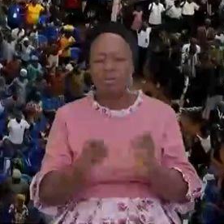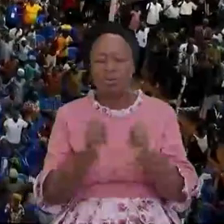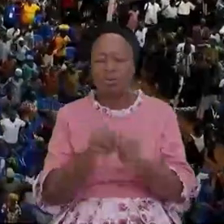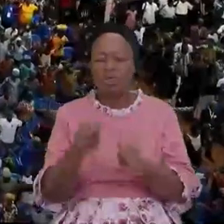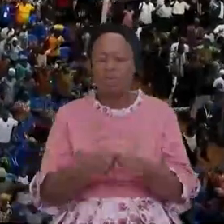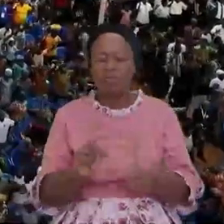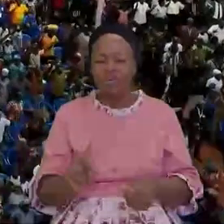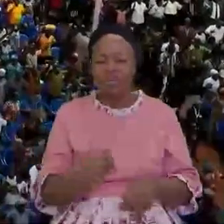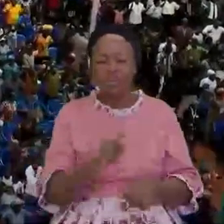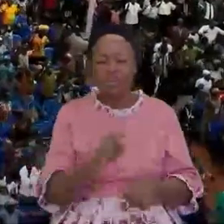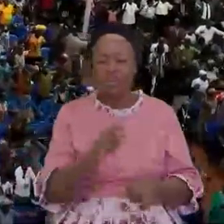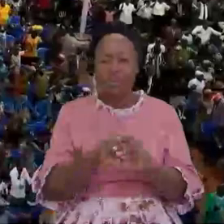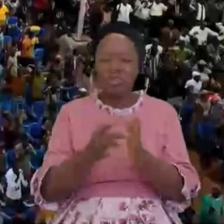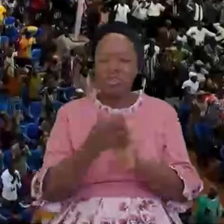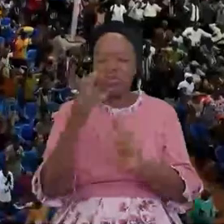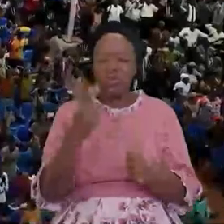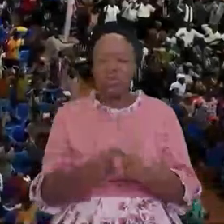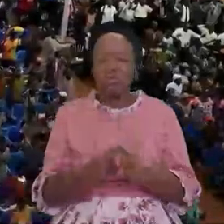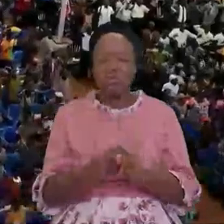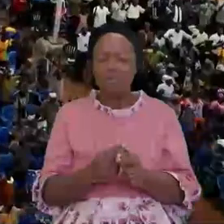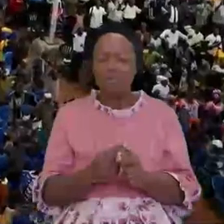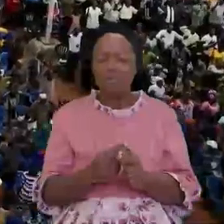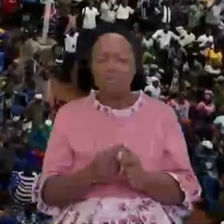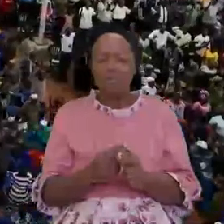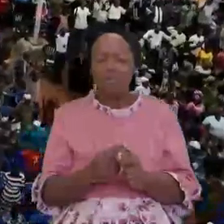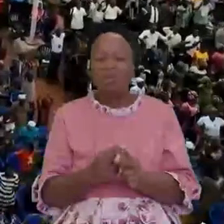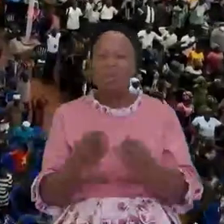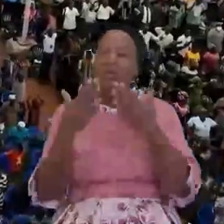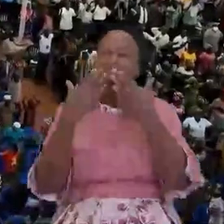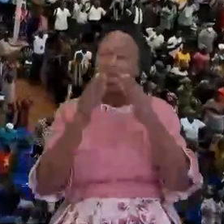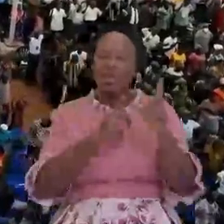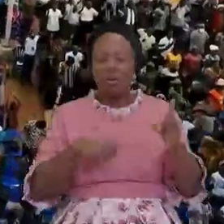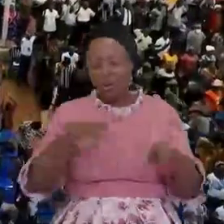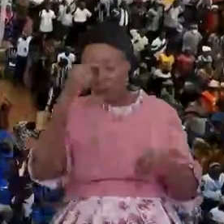la vie abondante continuera pour chacun.